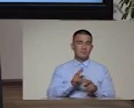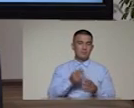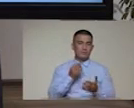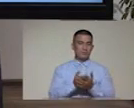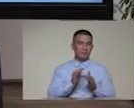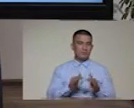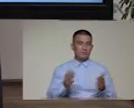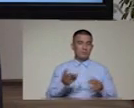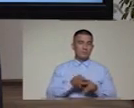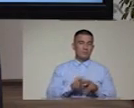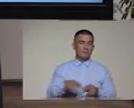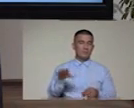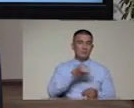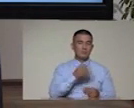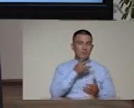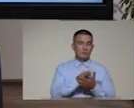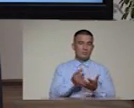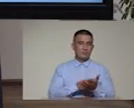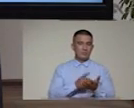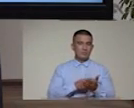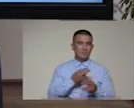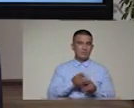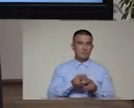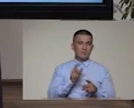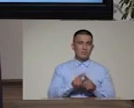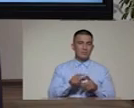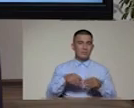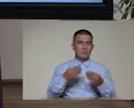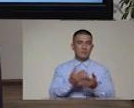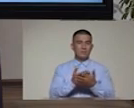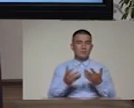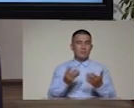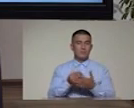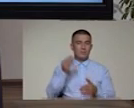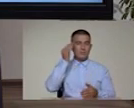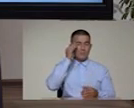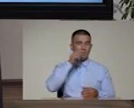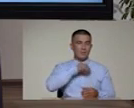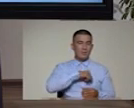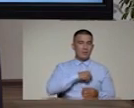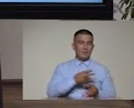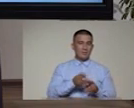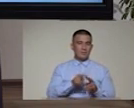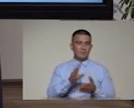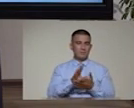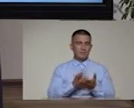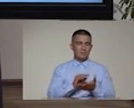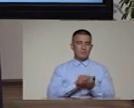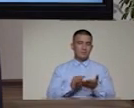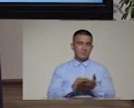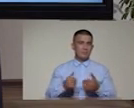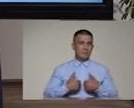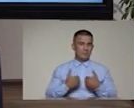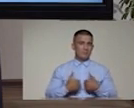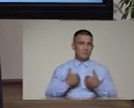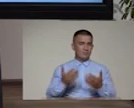ham lug'at daftaringizga berilgan so'z va iboralarni izohi bilan ko'chirib olishga harakat